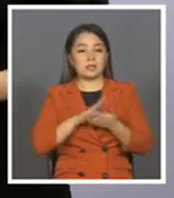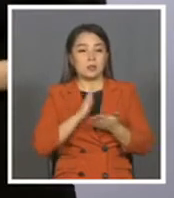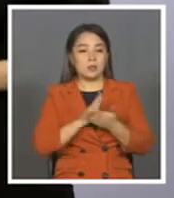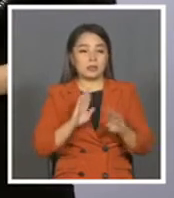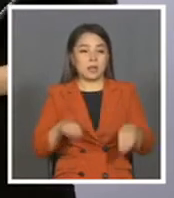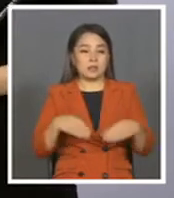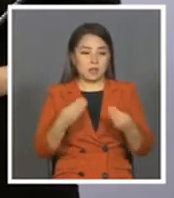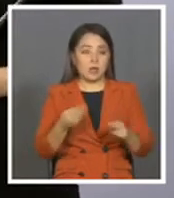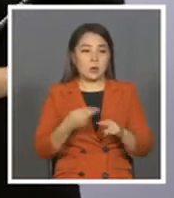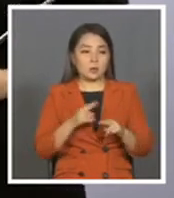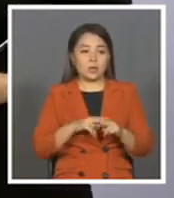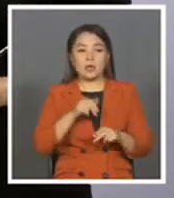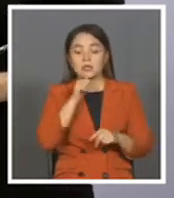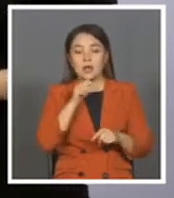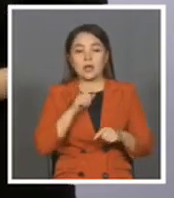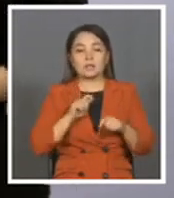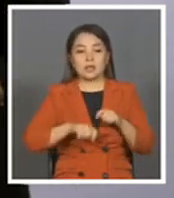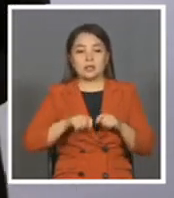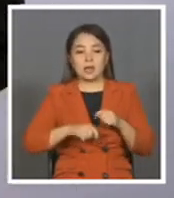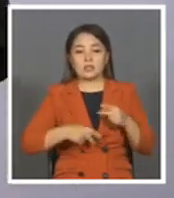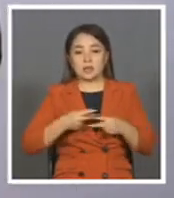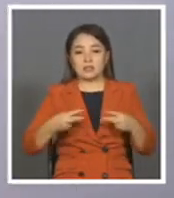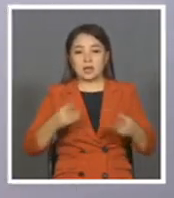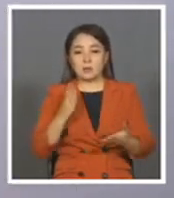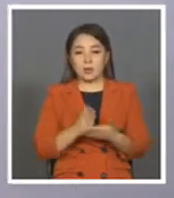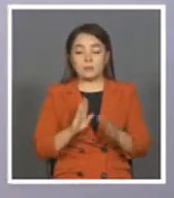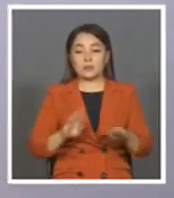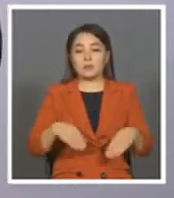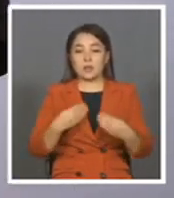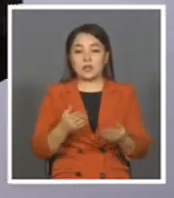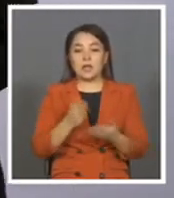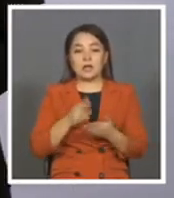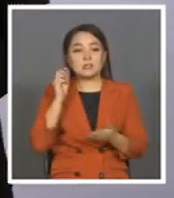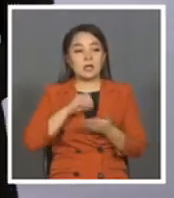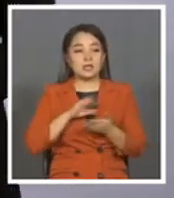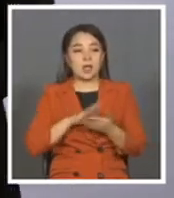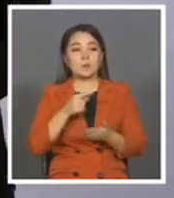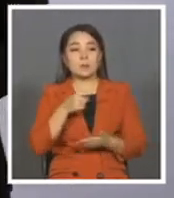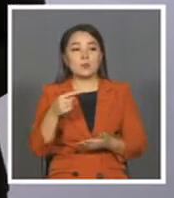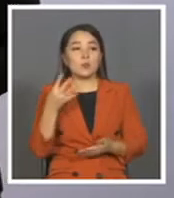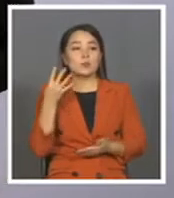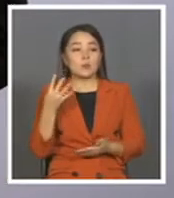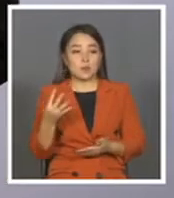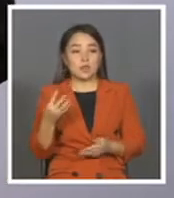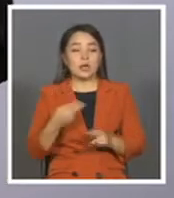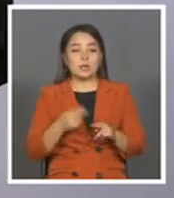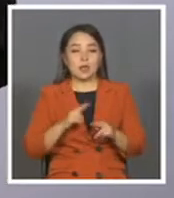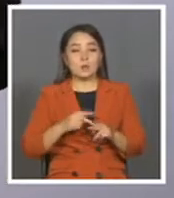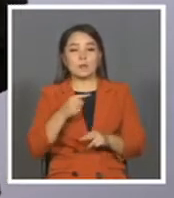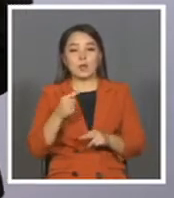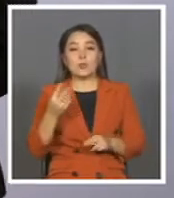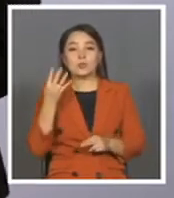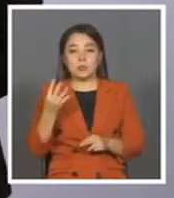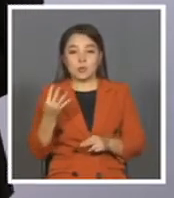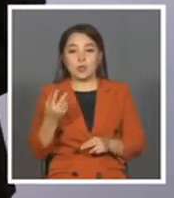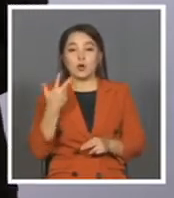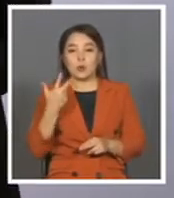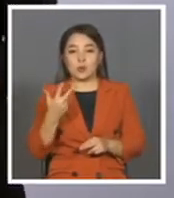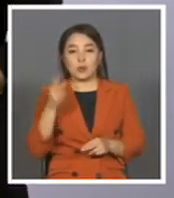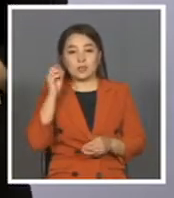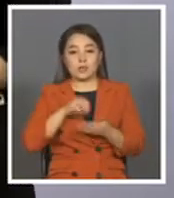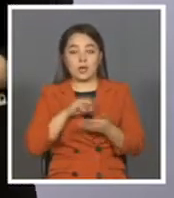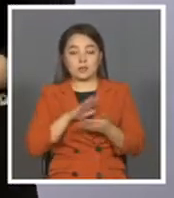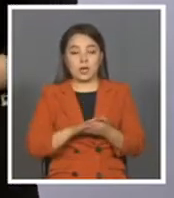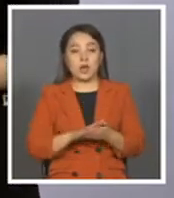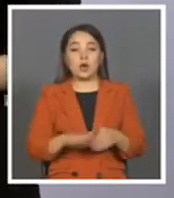сандарды салыстырып көрейік. Бірінші берілген сан минус 4. Минус 4 саны, мысалы, 3 санының